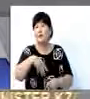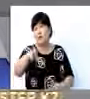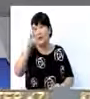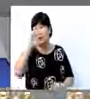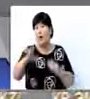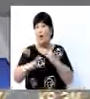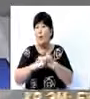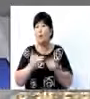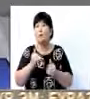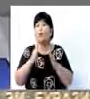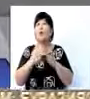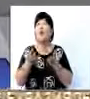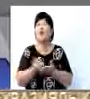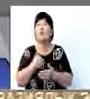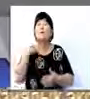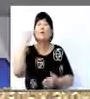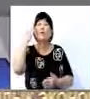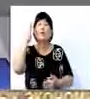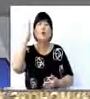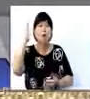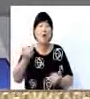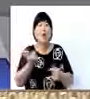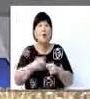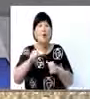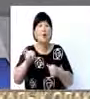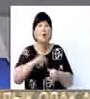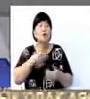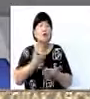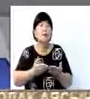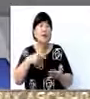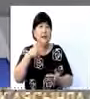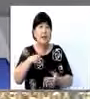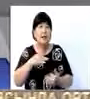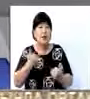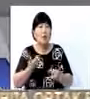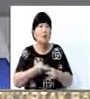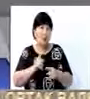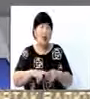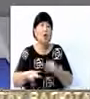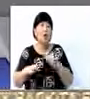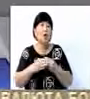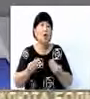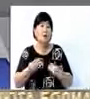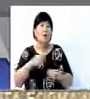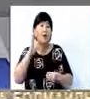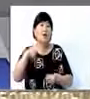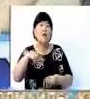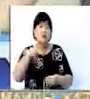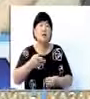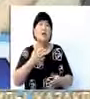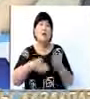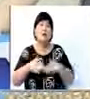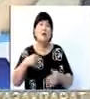мемлекеттен қолдау болып, үй аламыз ба деген үмітіміз зор. Одан бөлек жұмыс мәселесін айтқан едім. Бүгін оғанда көмек болатынын естіп қуанып